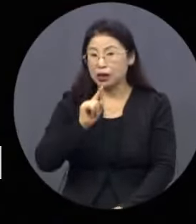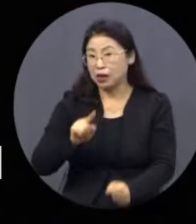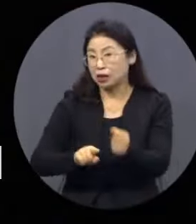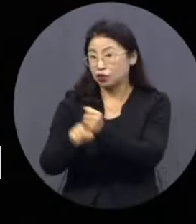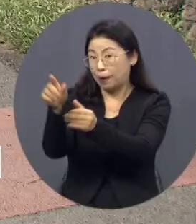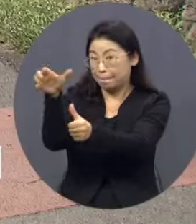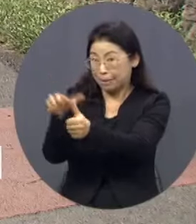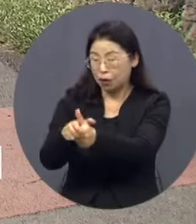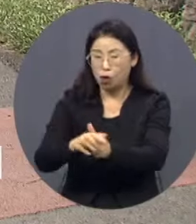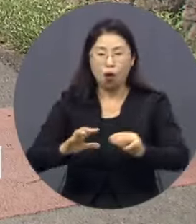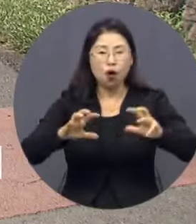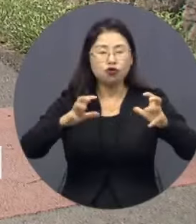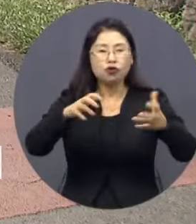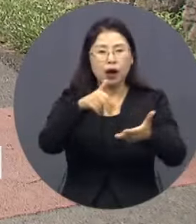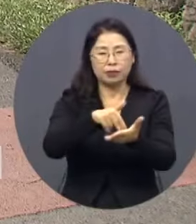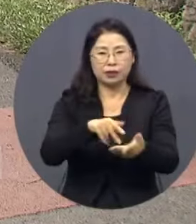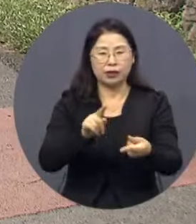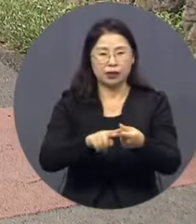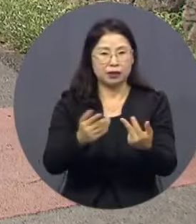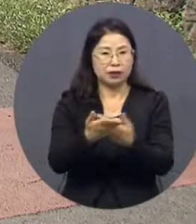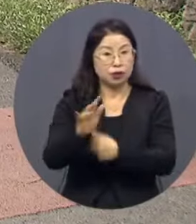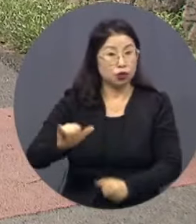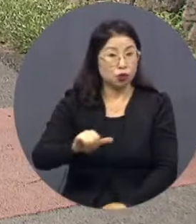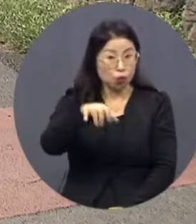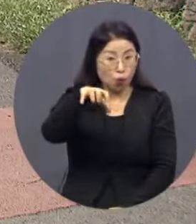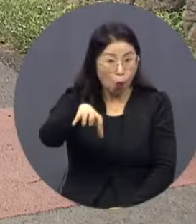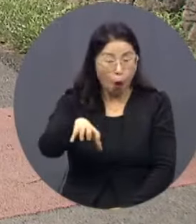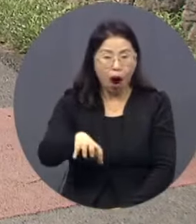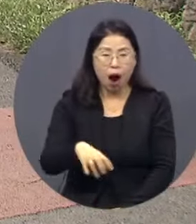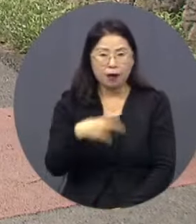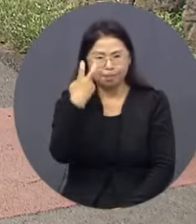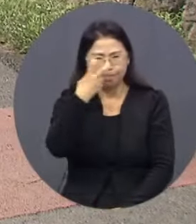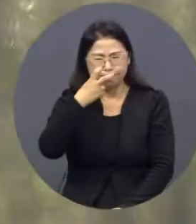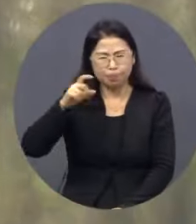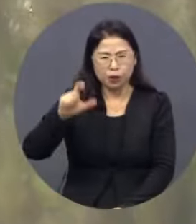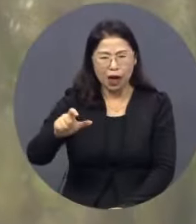의뢰했고 국토교통부는 제주공항